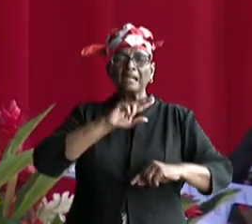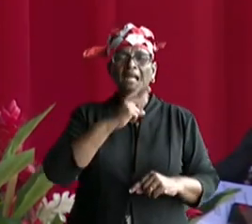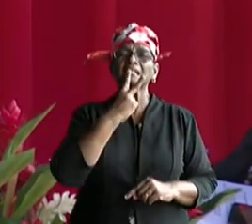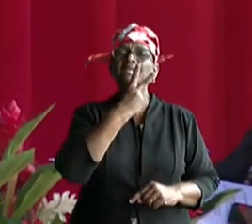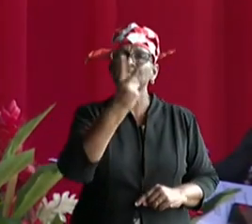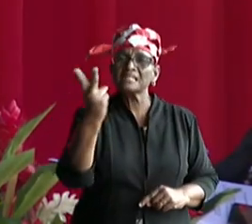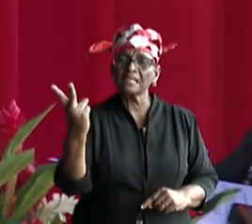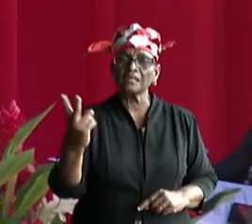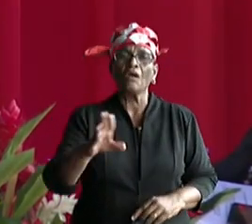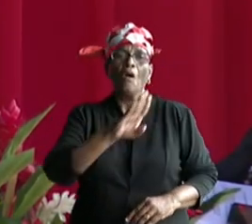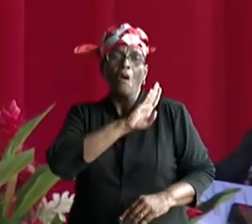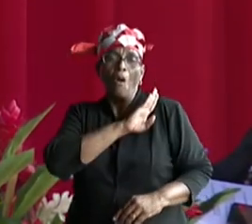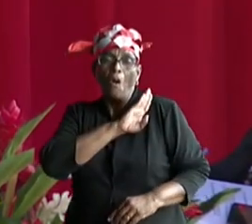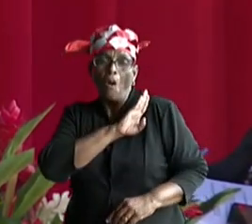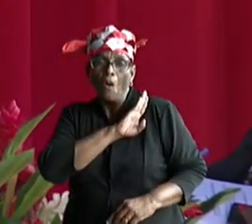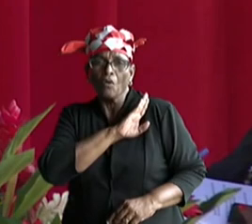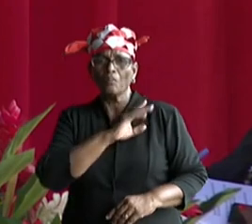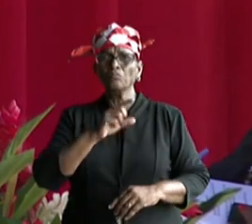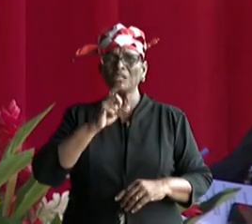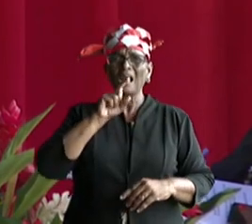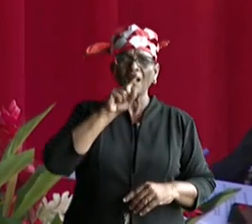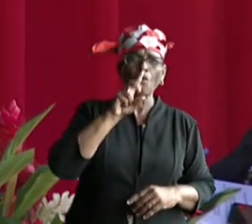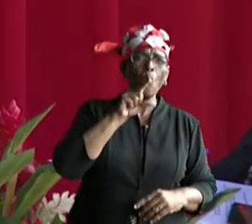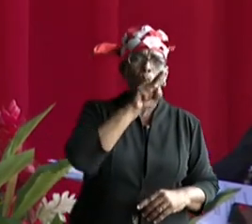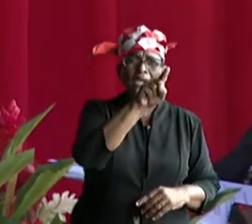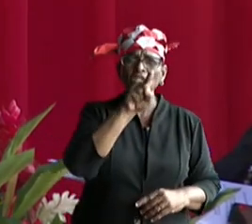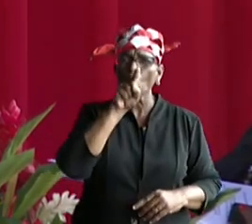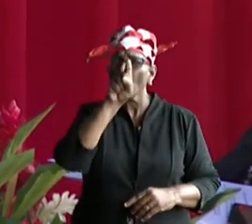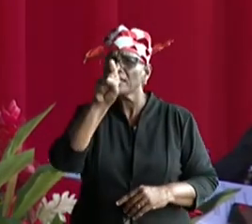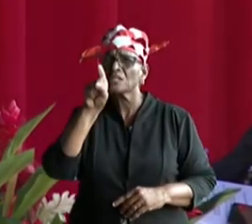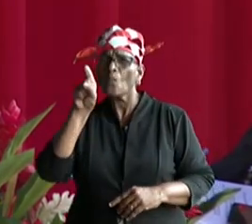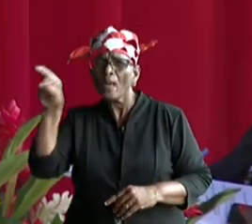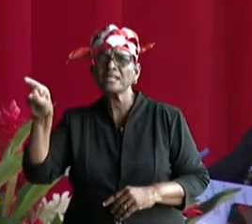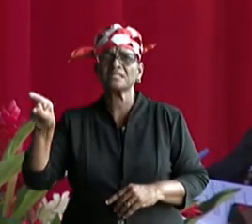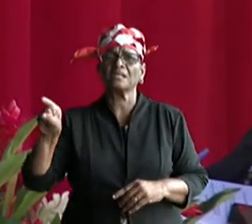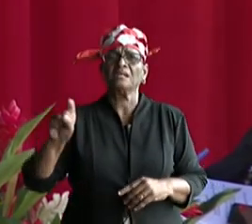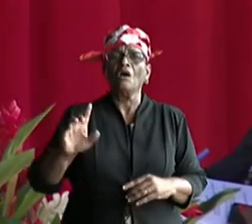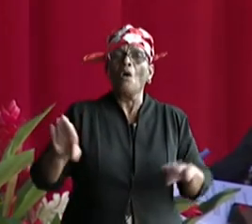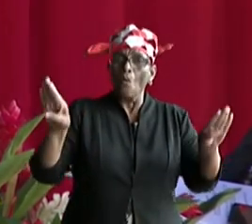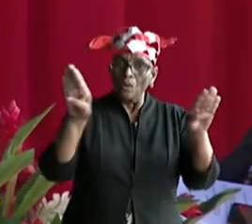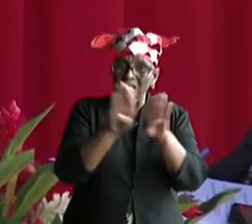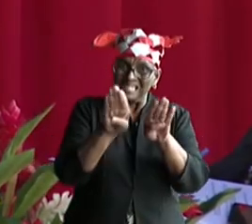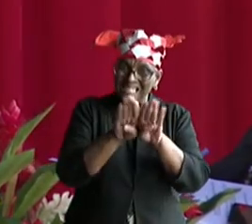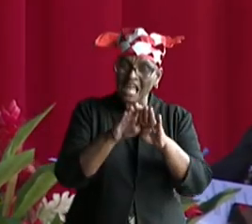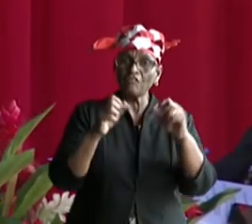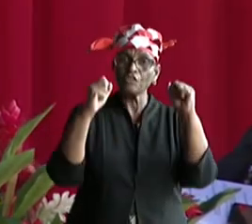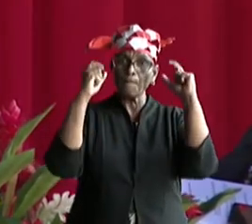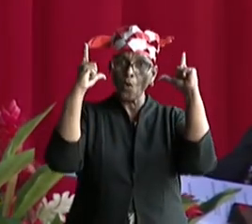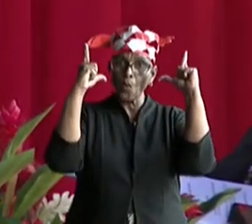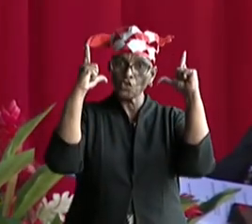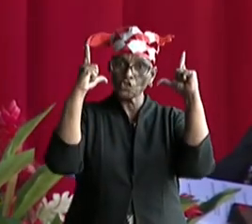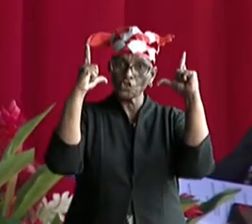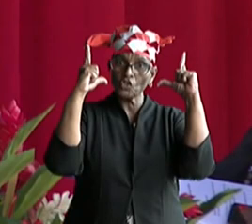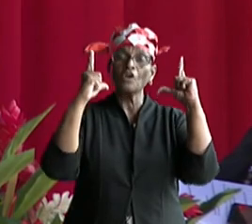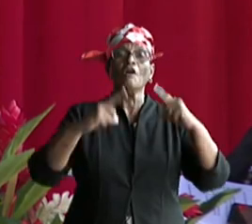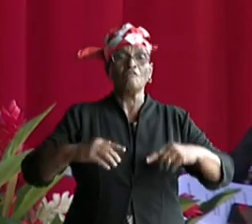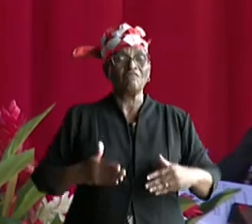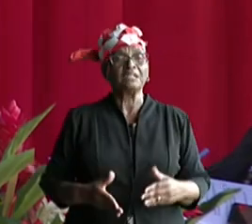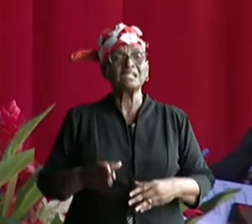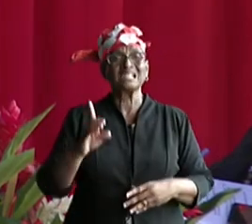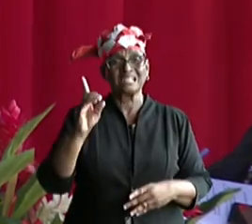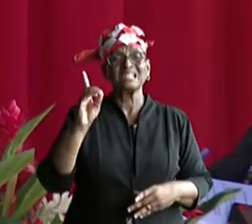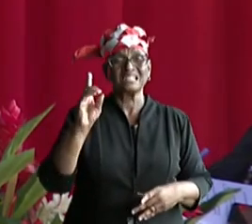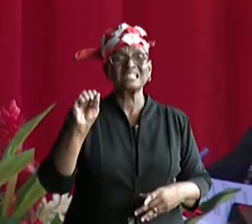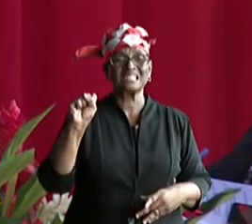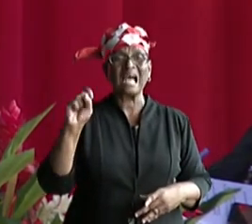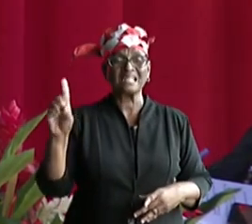Zo moet er ook erop gewezen worden dat dankzij het zelfbewuste optreden van een statenlid, de